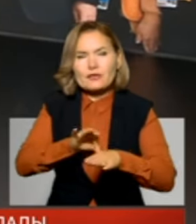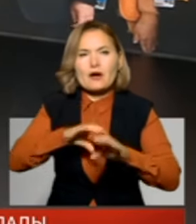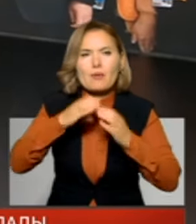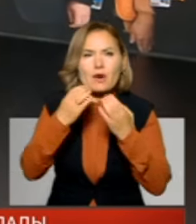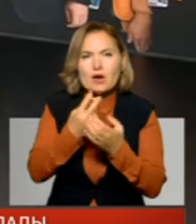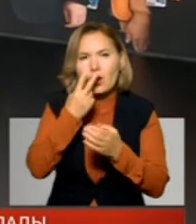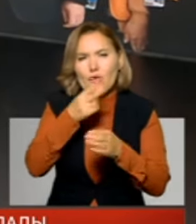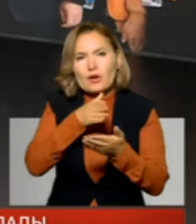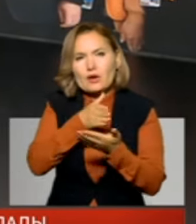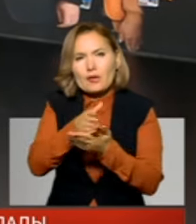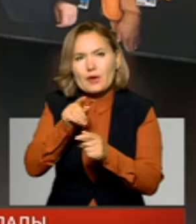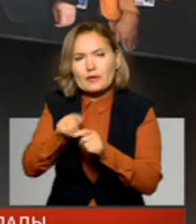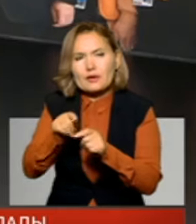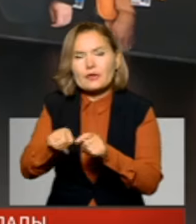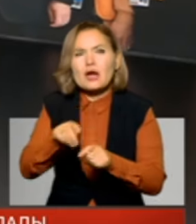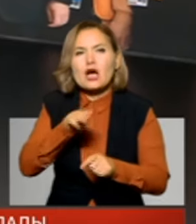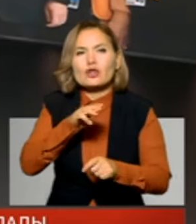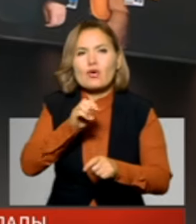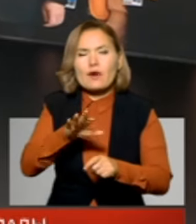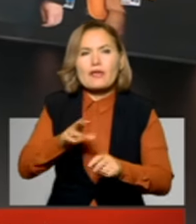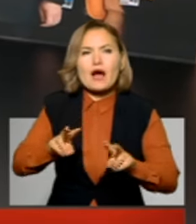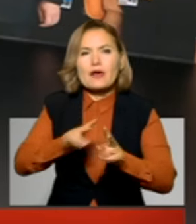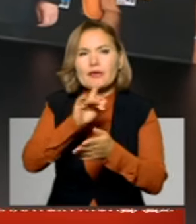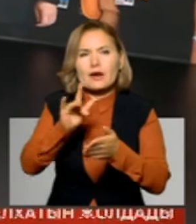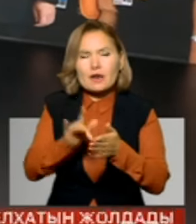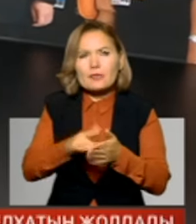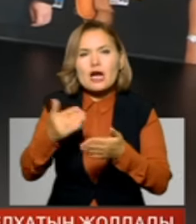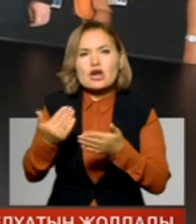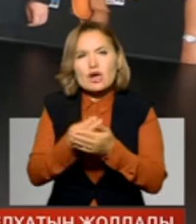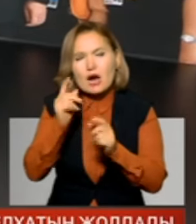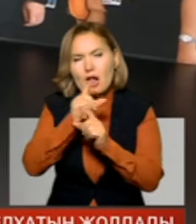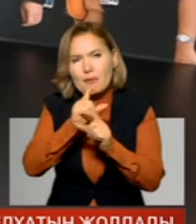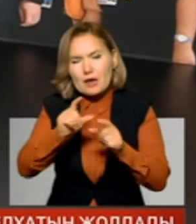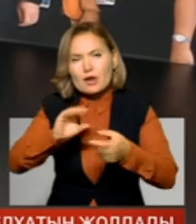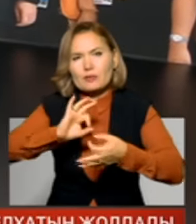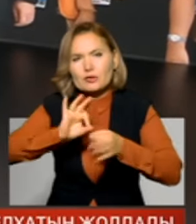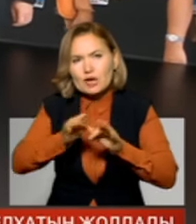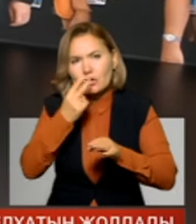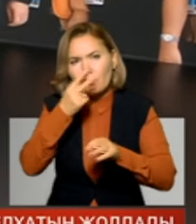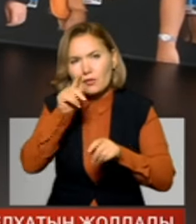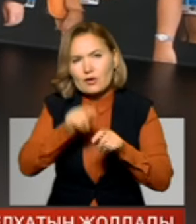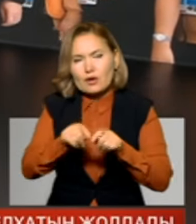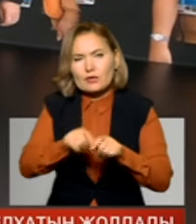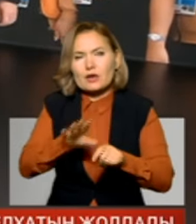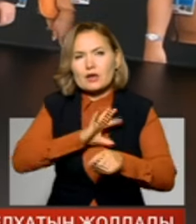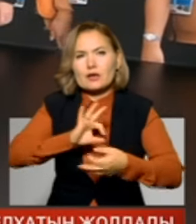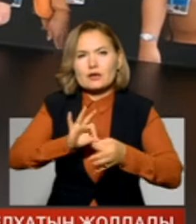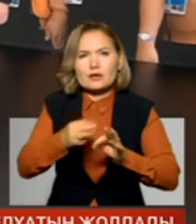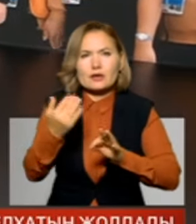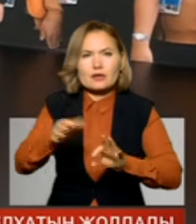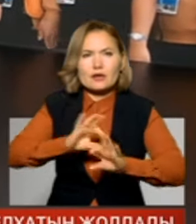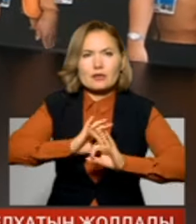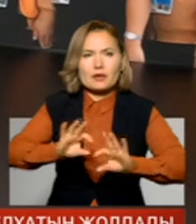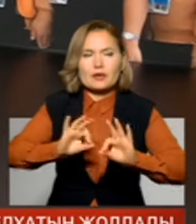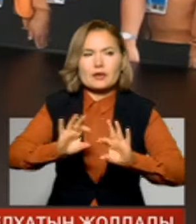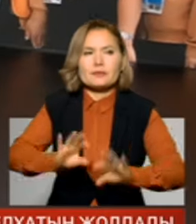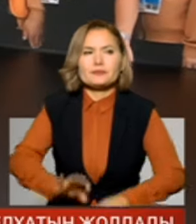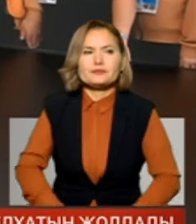көрді. Сондай-ақ Қасым-Жомарт Тоқаев Астанадағы бірқатар жаңа мектептің жай күйін көрді. Тақырыпты Қарагөз Тұрмағанбет